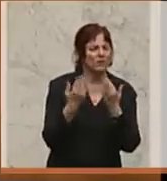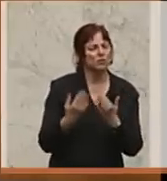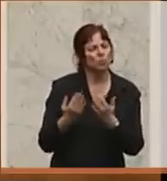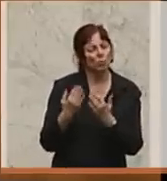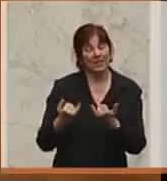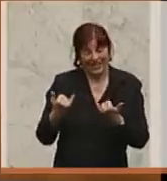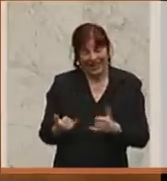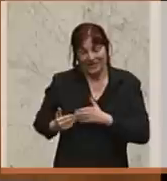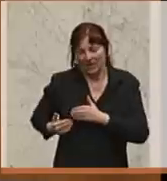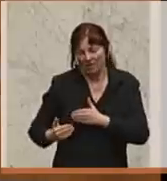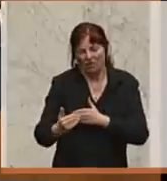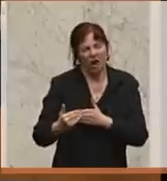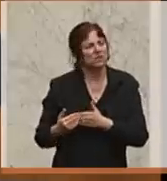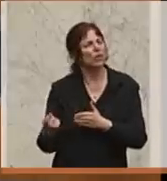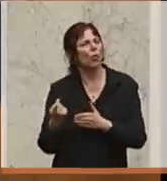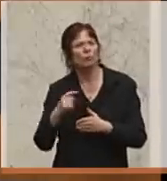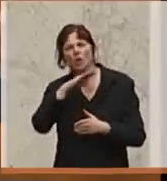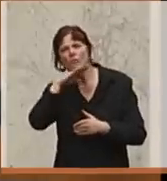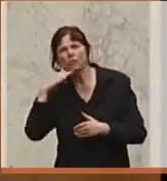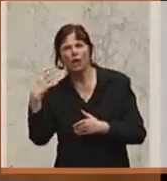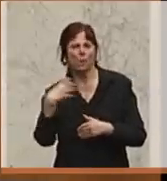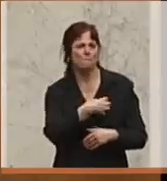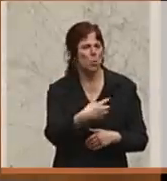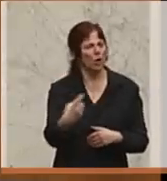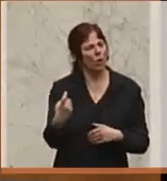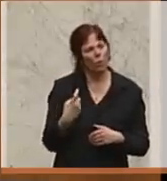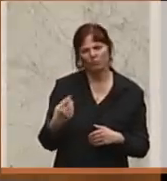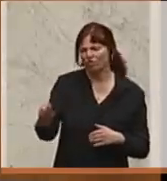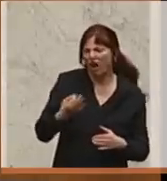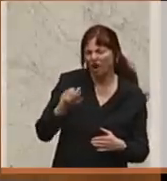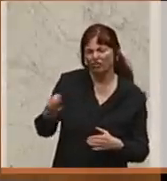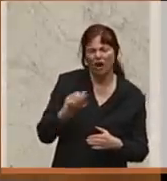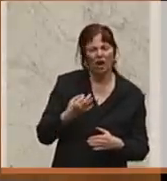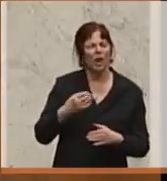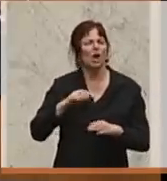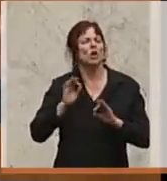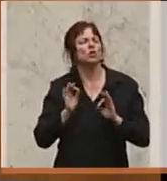und Bürgern gegeben, die wissen wollten, was bedeuten einzelne Bereiche des